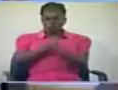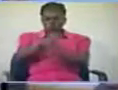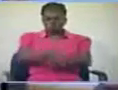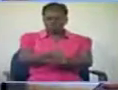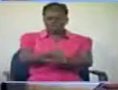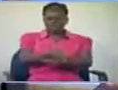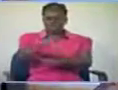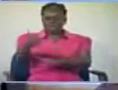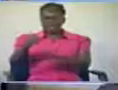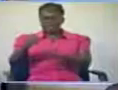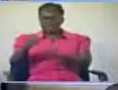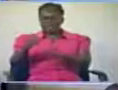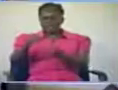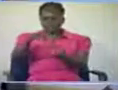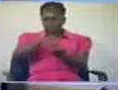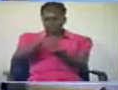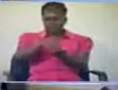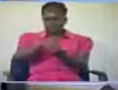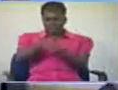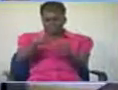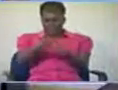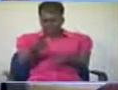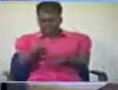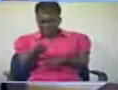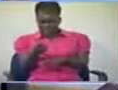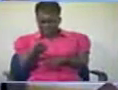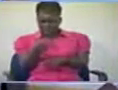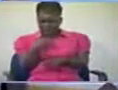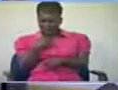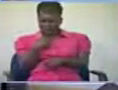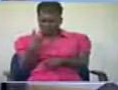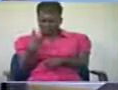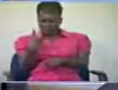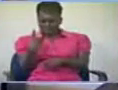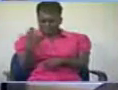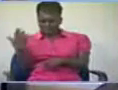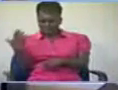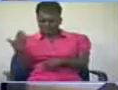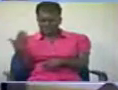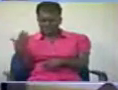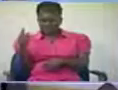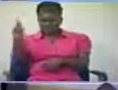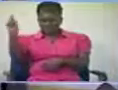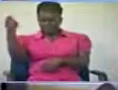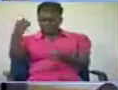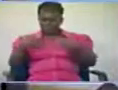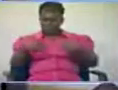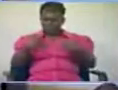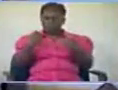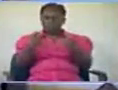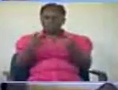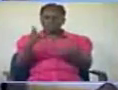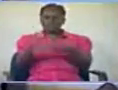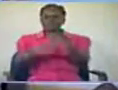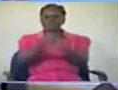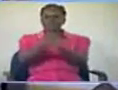Hapo kuna kitu kimoja ambacho tumekuwa tunakikwepa kama Wakenya. Mm. Wakenya kwa miaka mingi